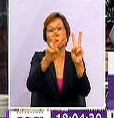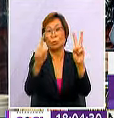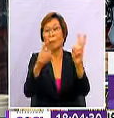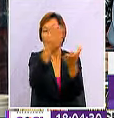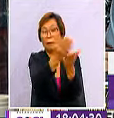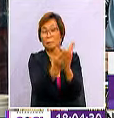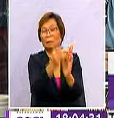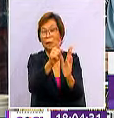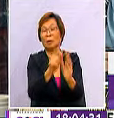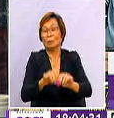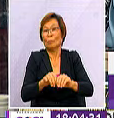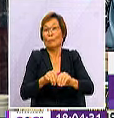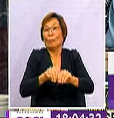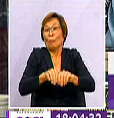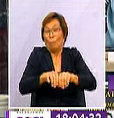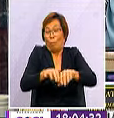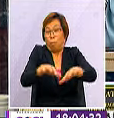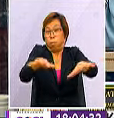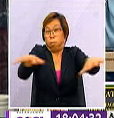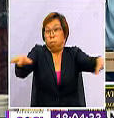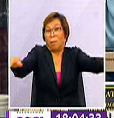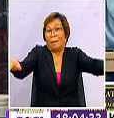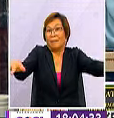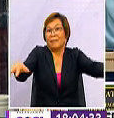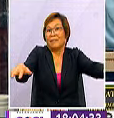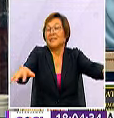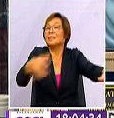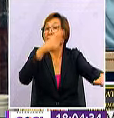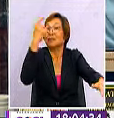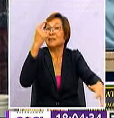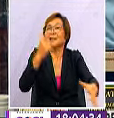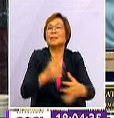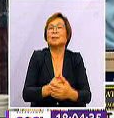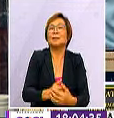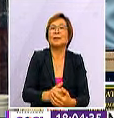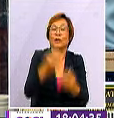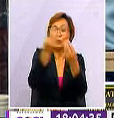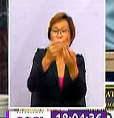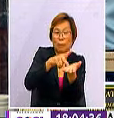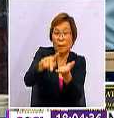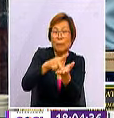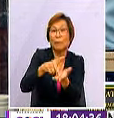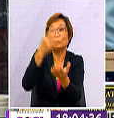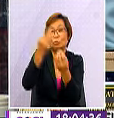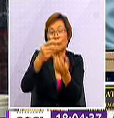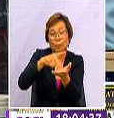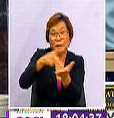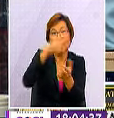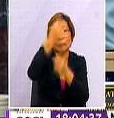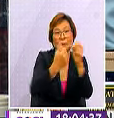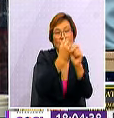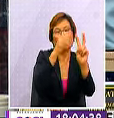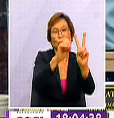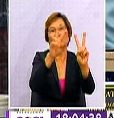merupakan belanjawan yang mengembang atau expansionary. Sehubungan itu, jumlah perbelanjaan bagi